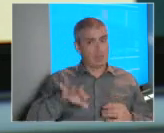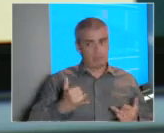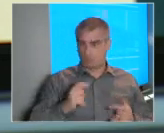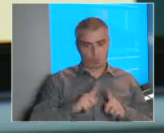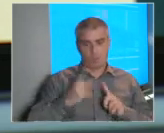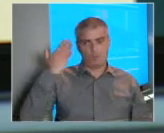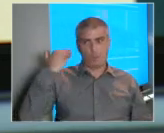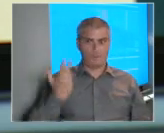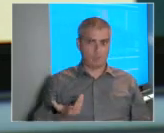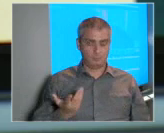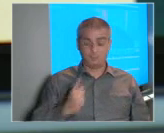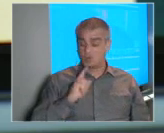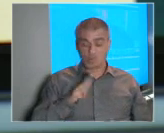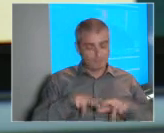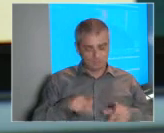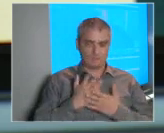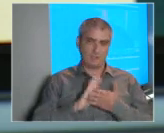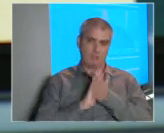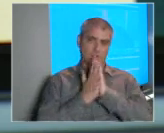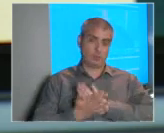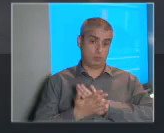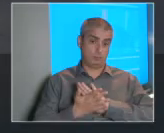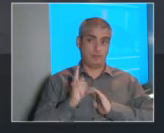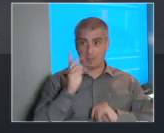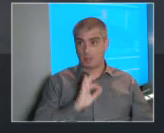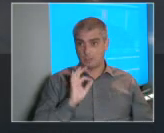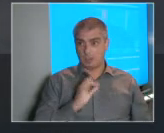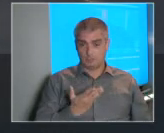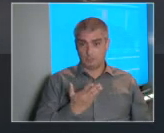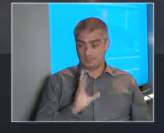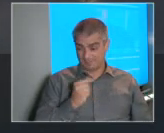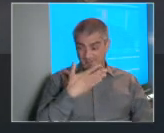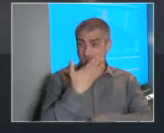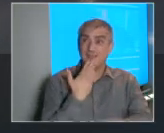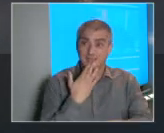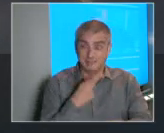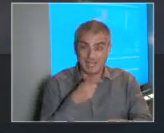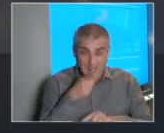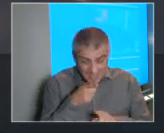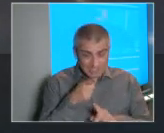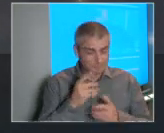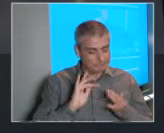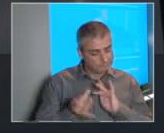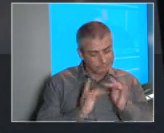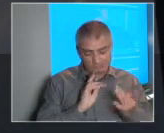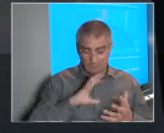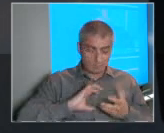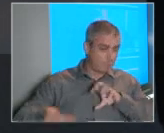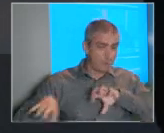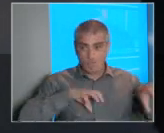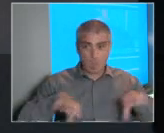לא הילדים של פעם, כל המצב הזה השתנה. עם זאת, האם מדינת ישראל היא משוסה